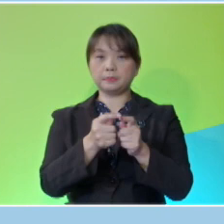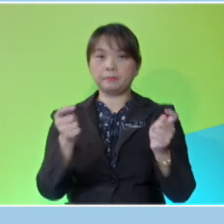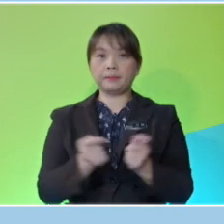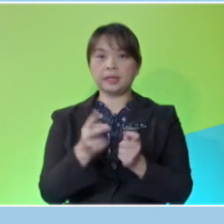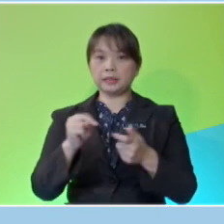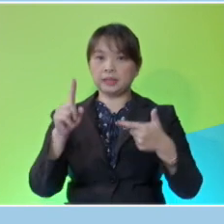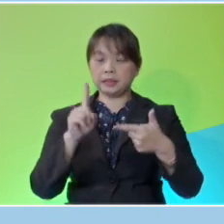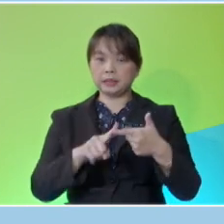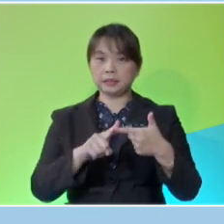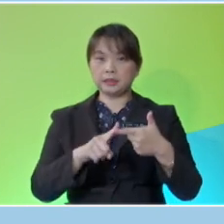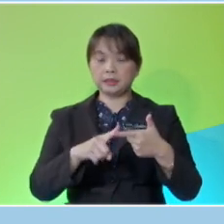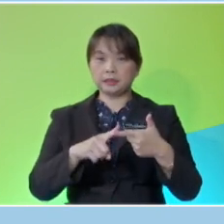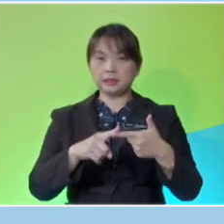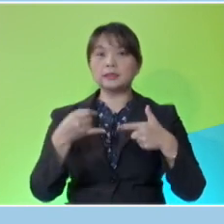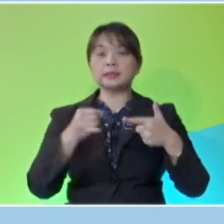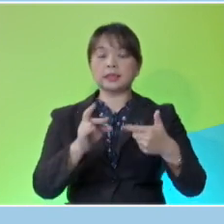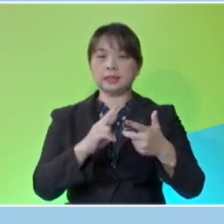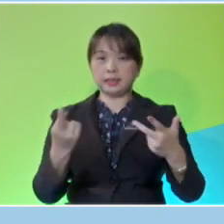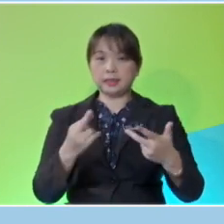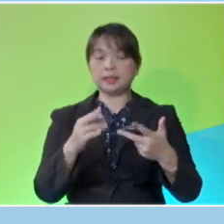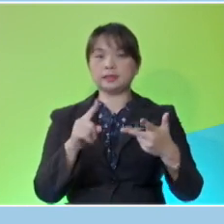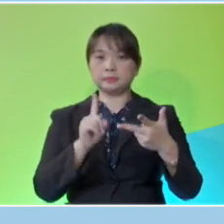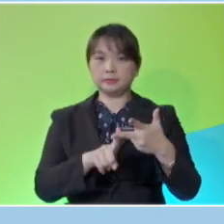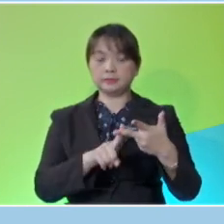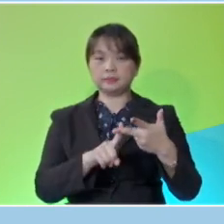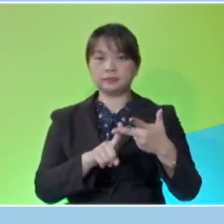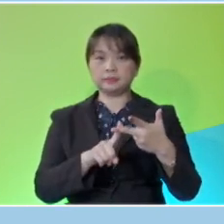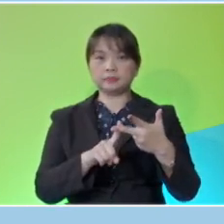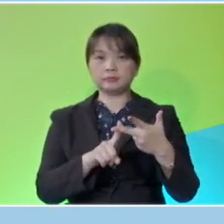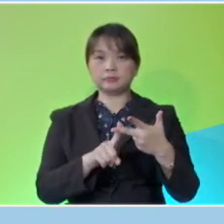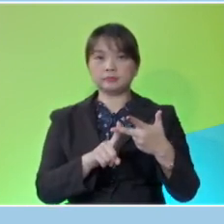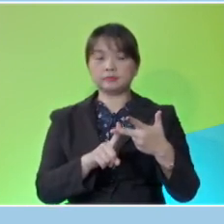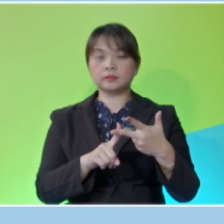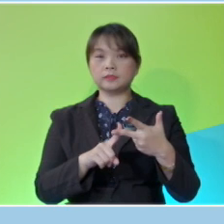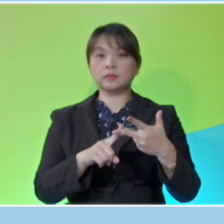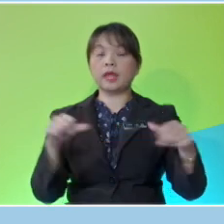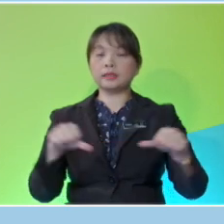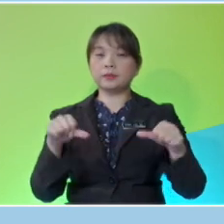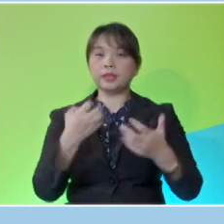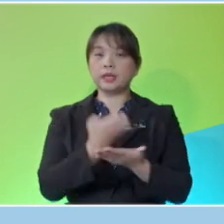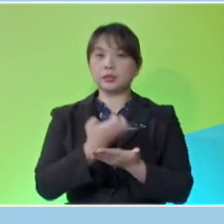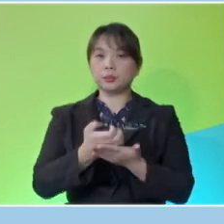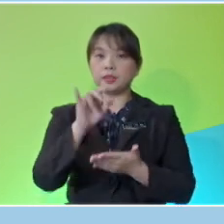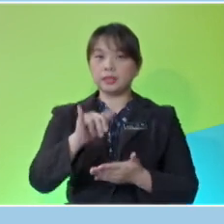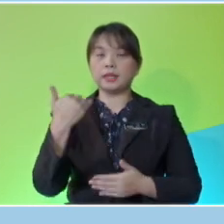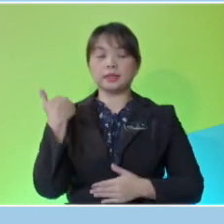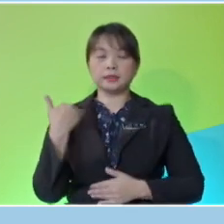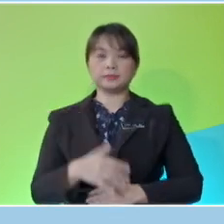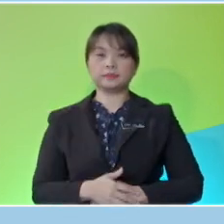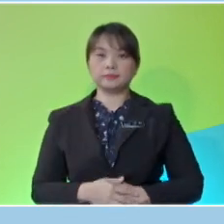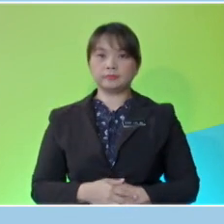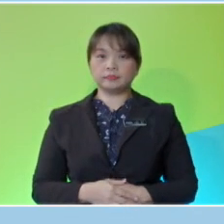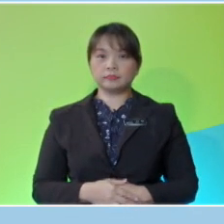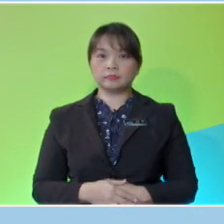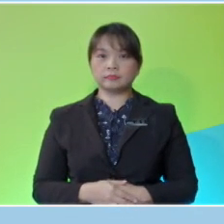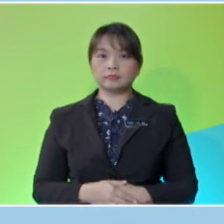kawasan jaringan pengangkut dan infrastruktur dan juga bahagia yang menunjukkan kegiatan-kegiatan ekonomi yang terdapat di dalam kawasan peti